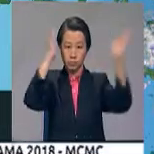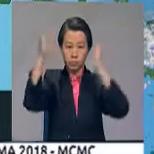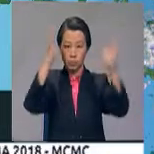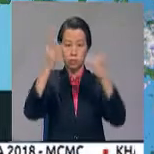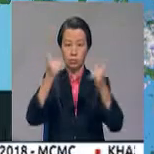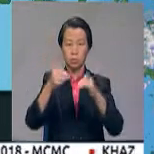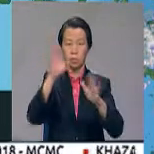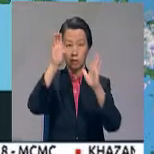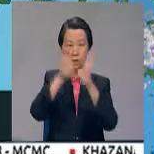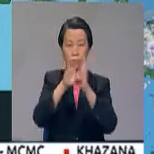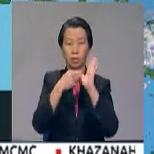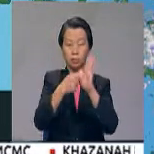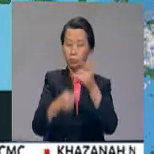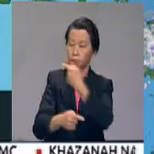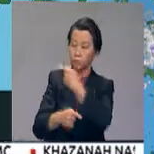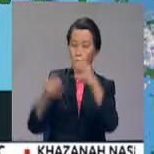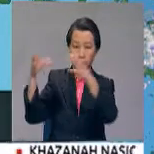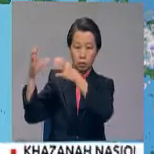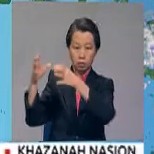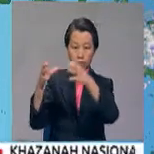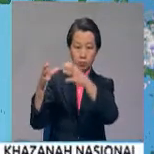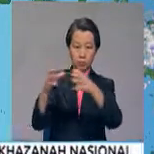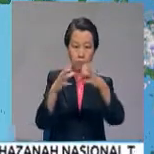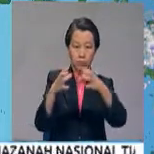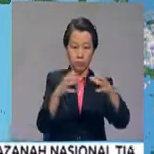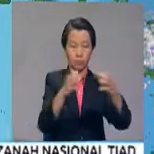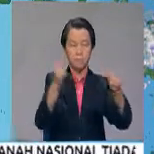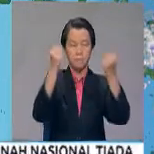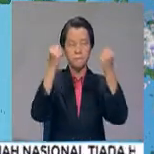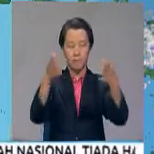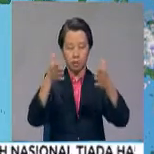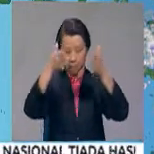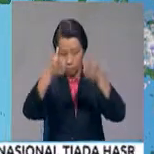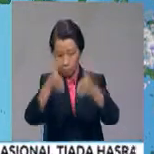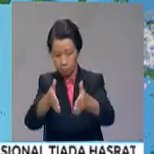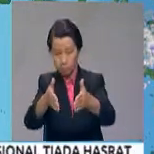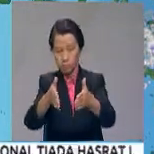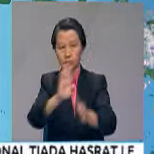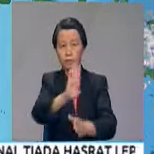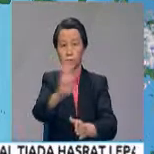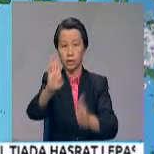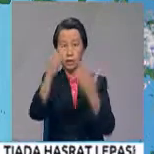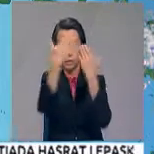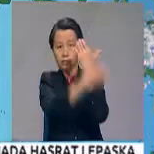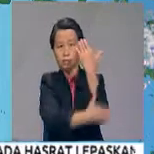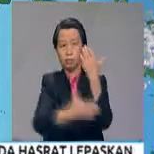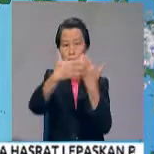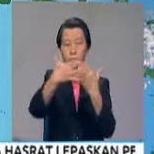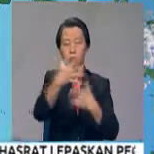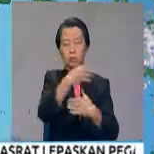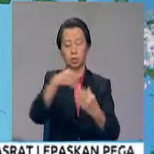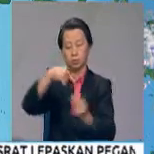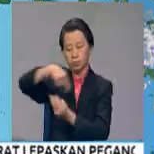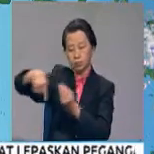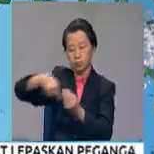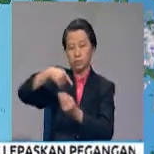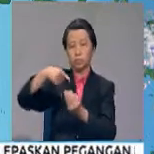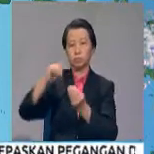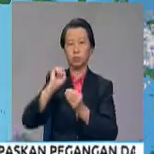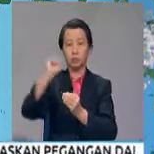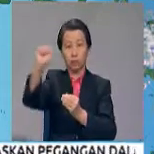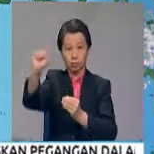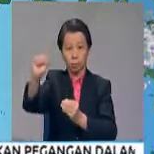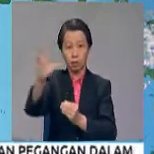imej satelit menunjukkan kelompok awan aktif kini lebih tertumpu di sekitar barat semenanjung, juga di sekitar negeri